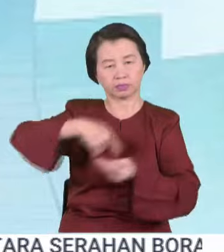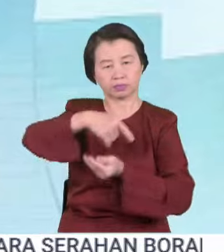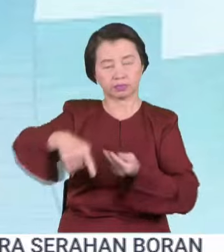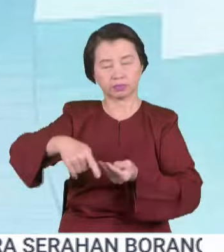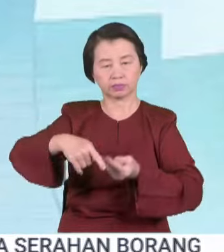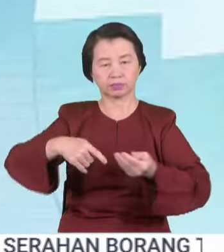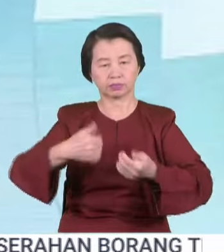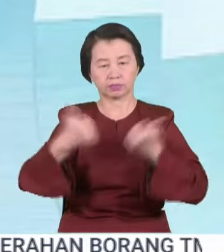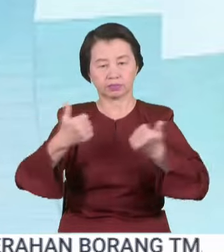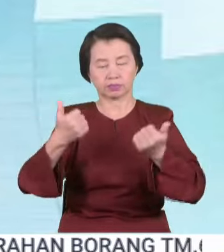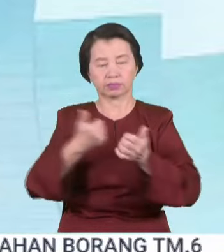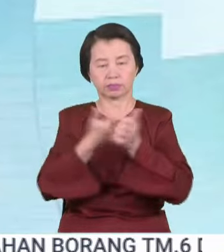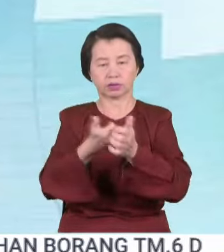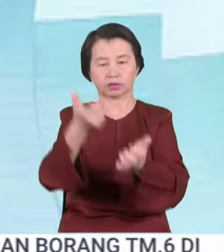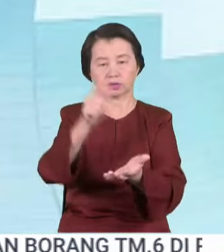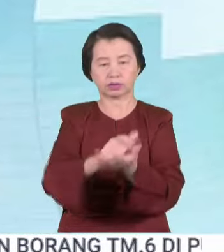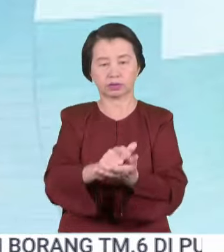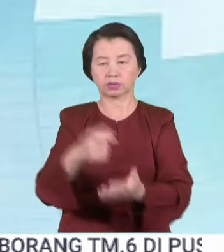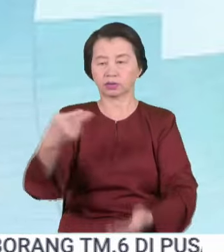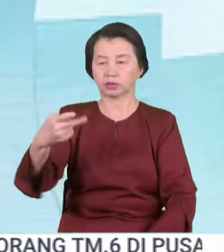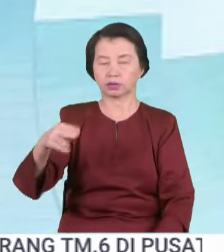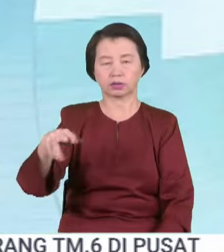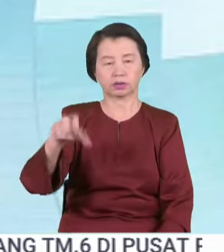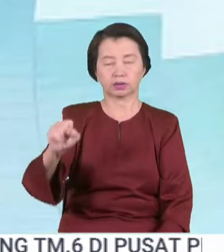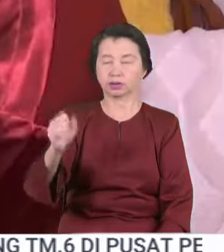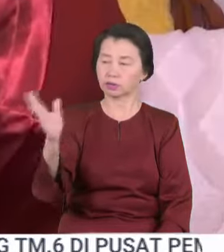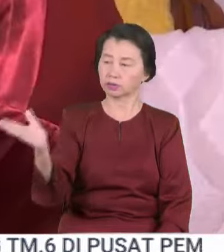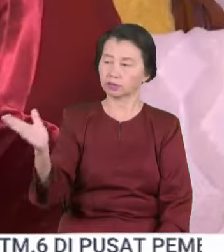Aidilfitri. Ikuti laporan disediakan Hanisma Ismail.